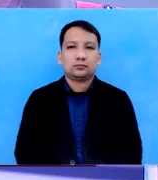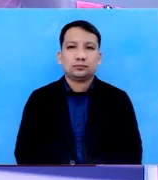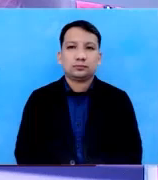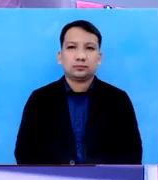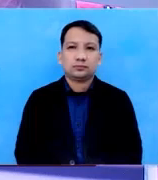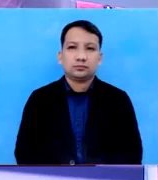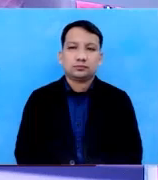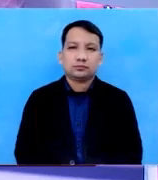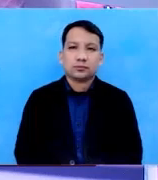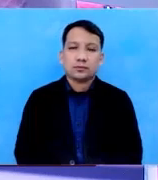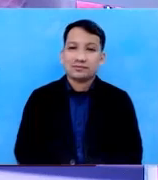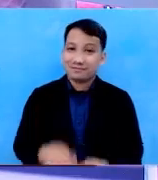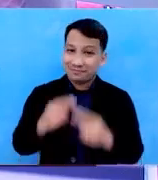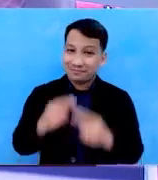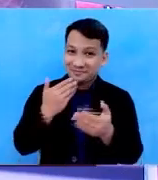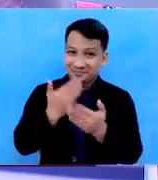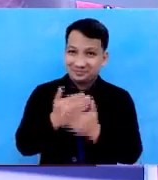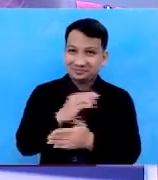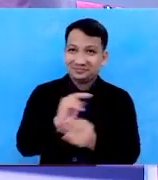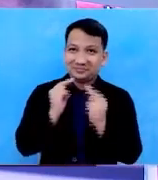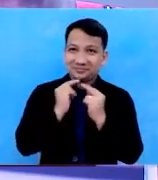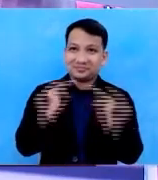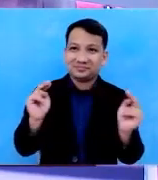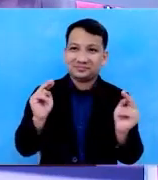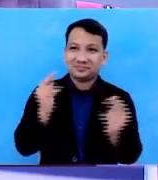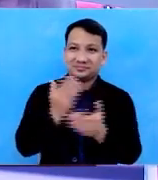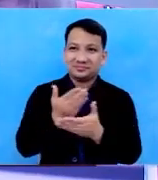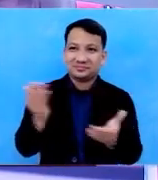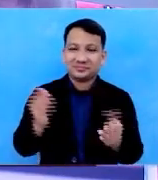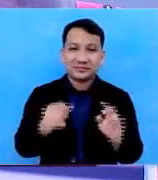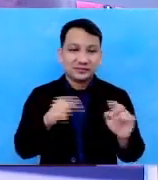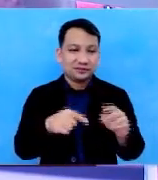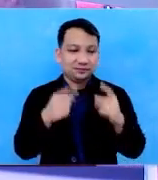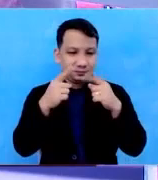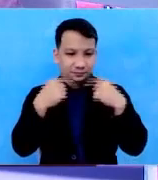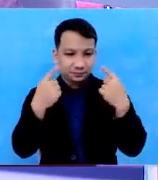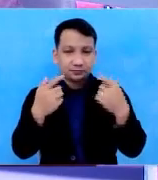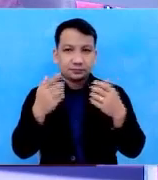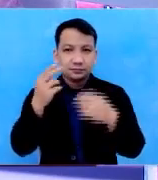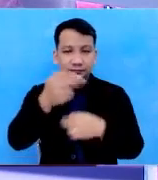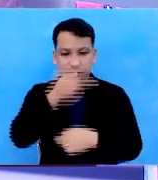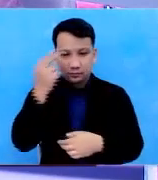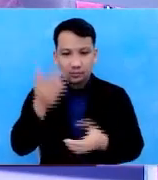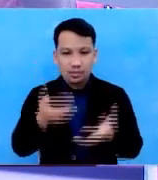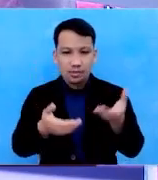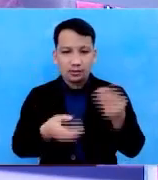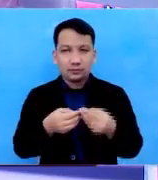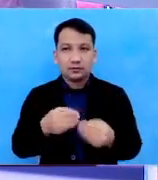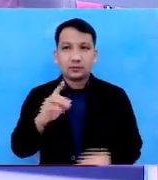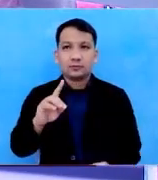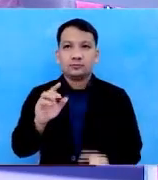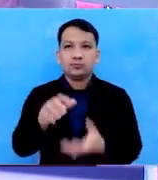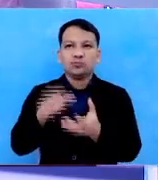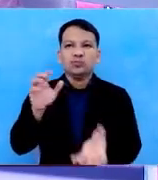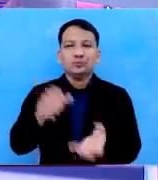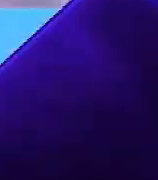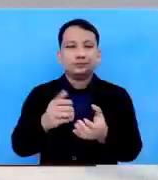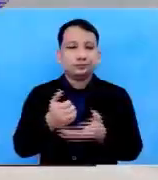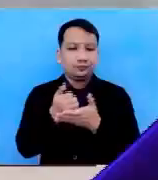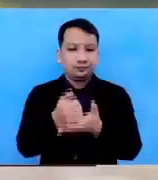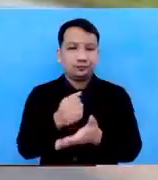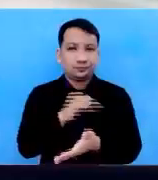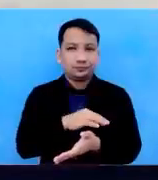Sa pawawa nating pampagoodnight, bigyan pugay sa Mexico ang isang hero dog. Ang kaniyang ambag, pagiligtas ng buhay.